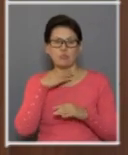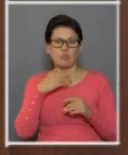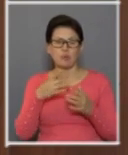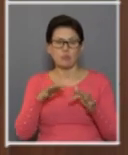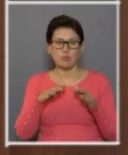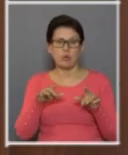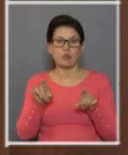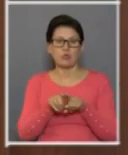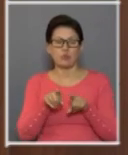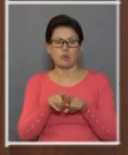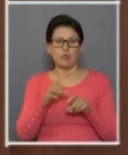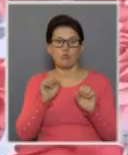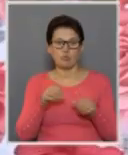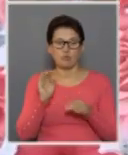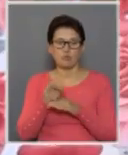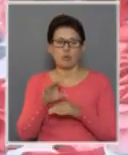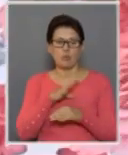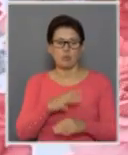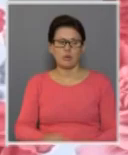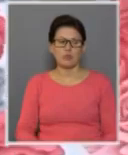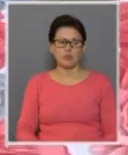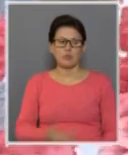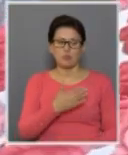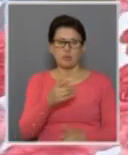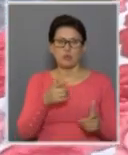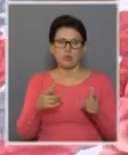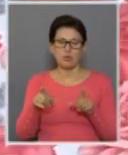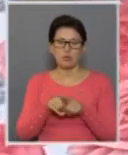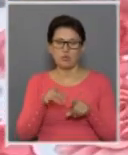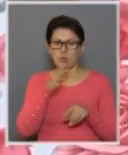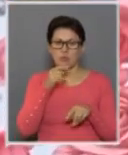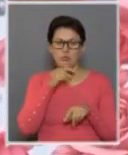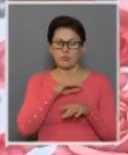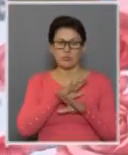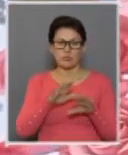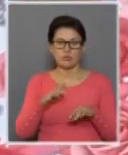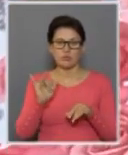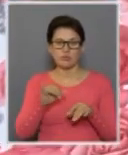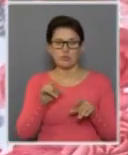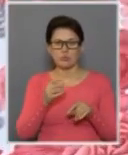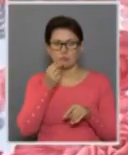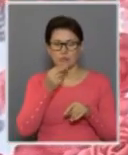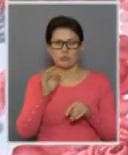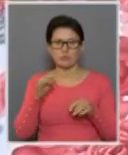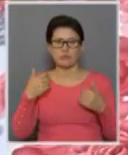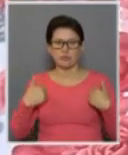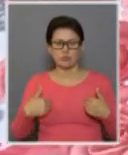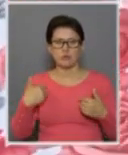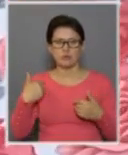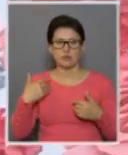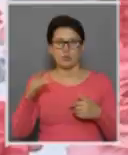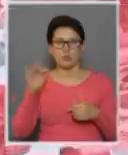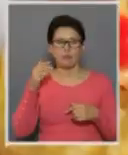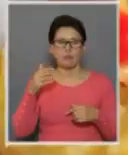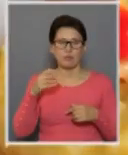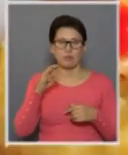және жаңағыдай көкөністер қосуға болады. Мұндай ботқаларды жасау тек уақытты үнемдеп қана қоймай, азық түліктердегі ағзаға пайдалы дәрумендер